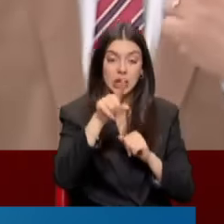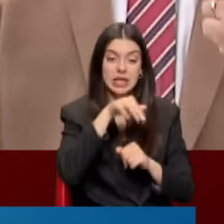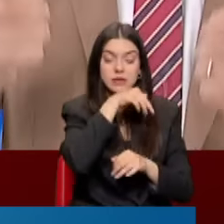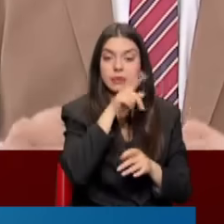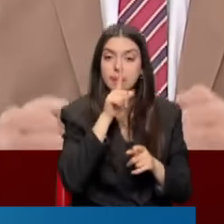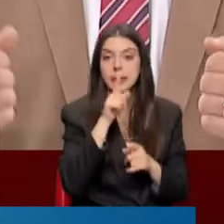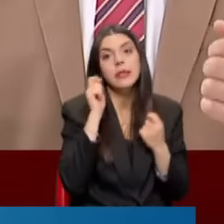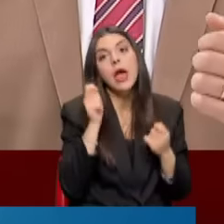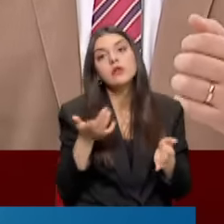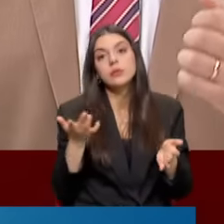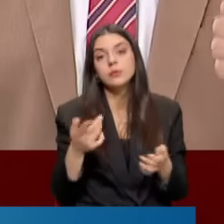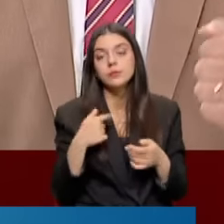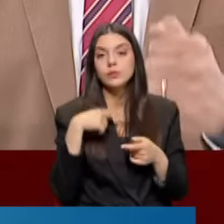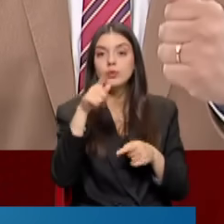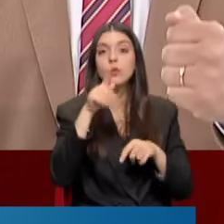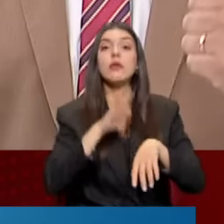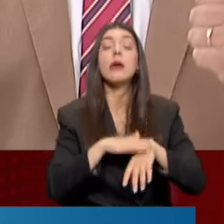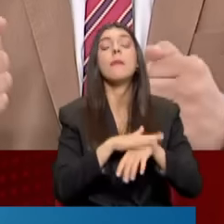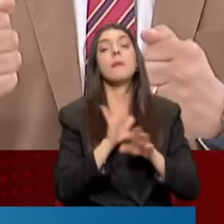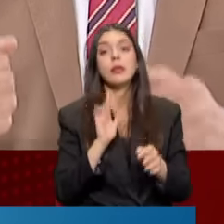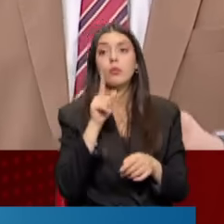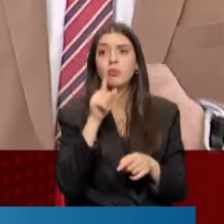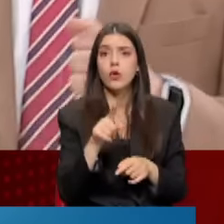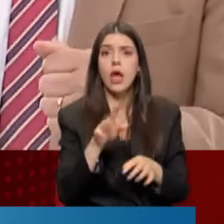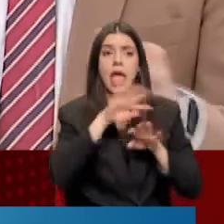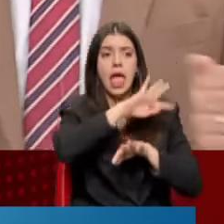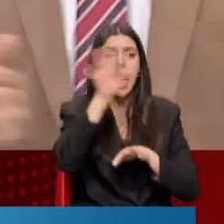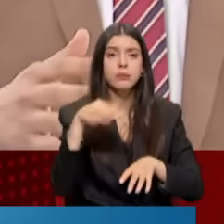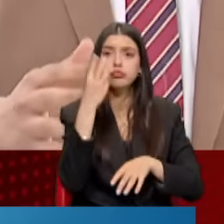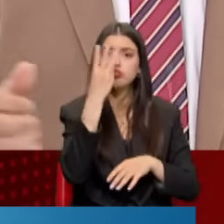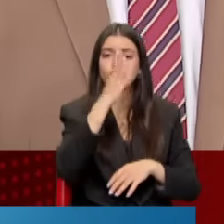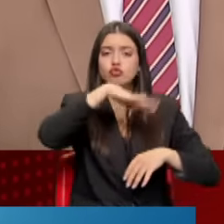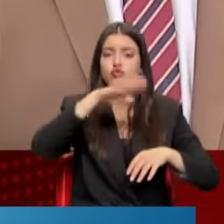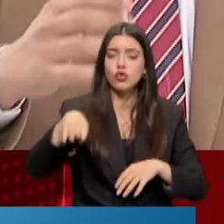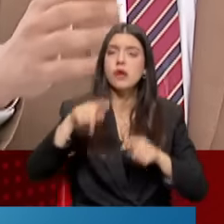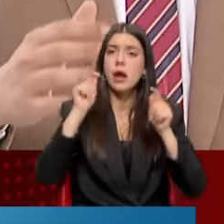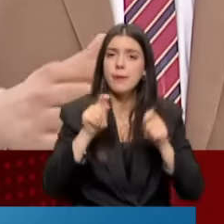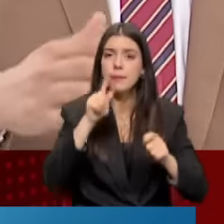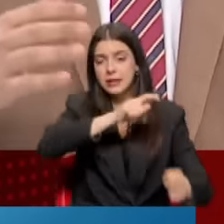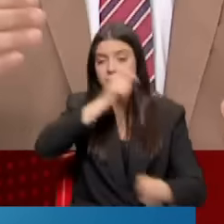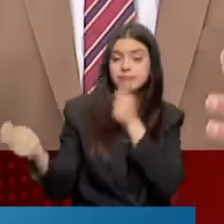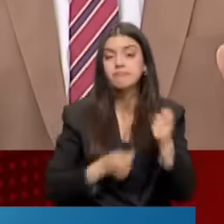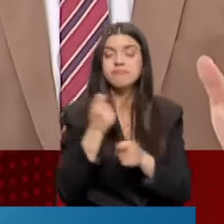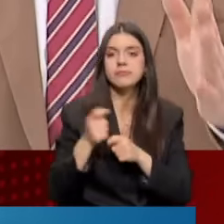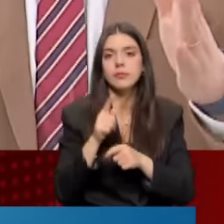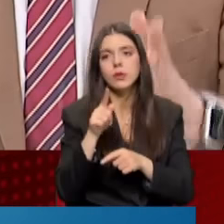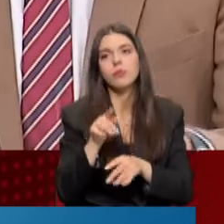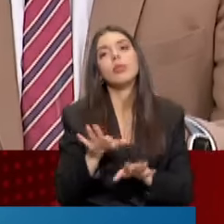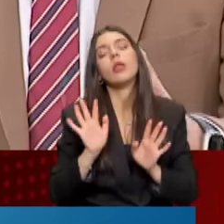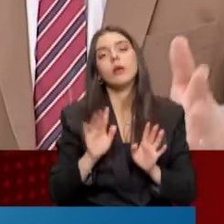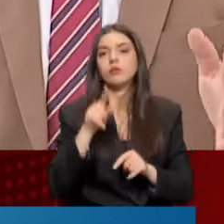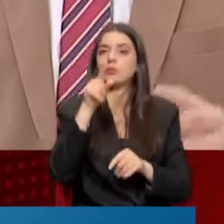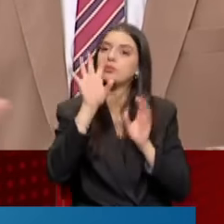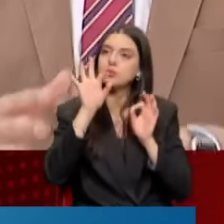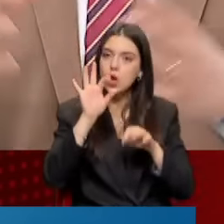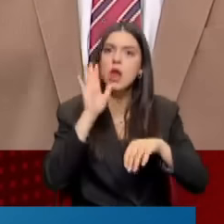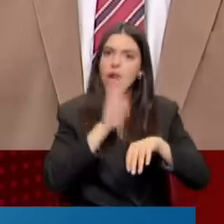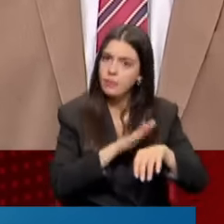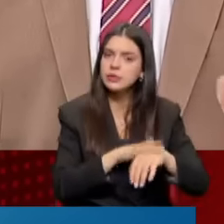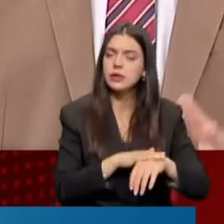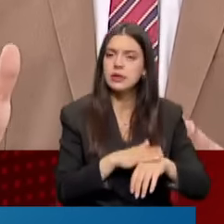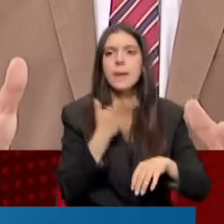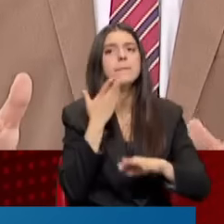yapmamamız lazım bu hakikate direnelim hepimiz üç çocuk yapalım bir seferberlik olsun böyle yapsanız böyle yapsanız de